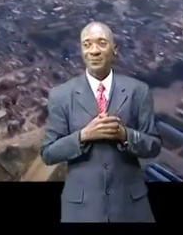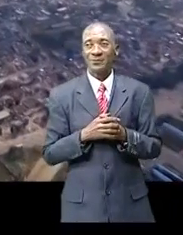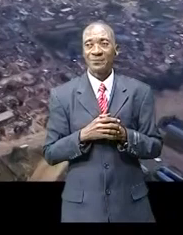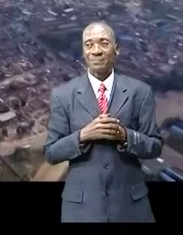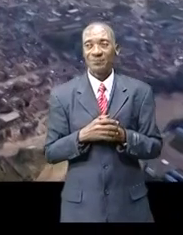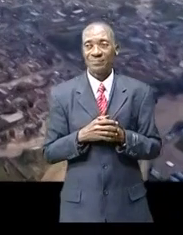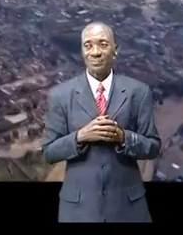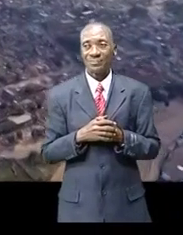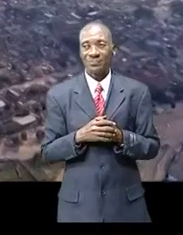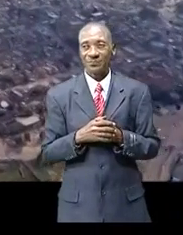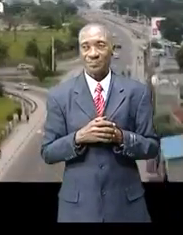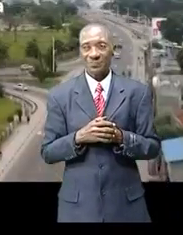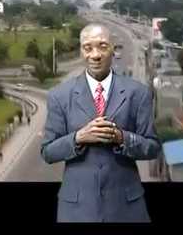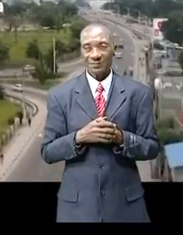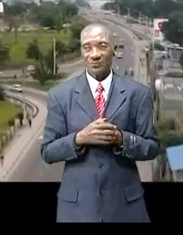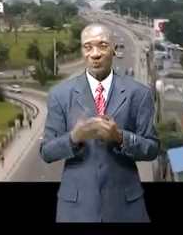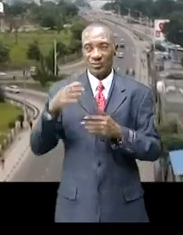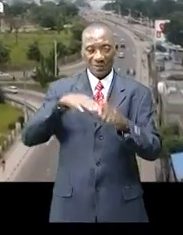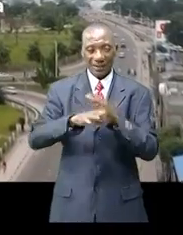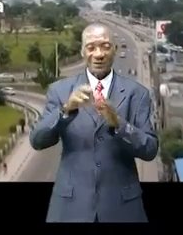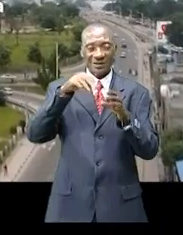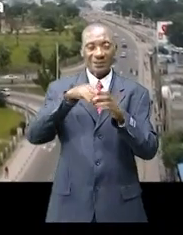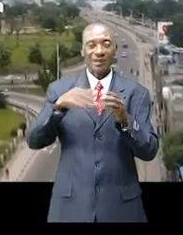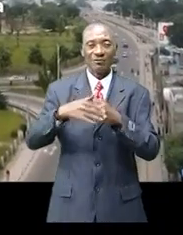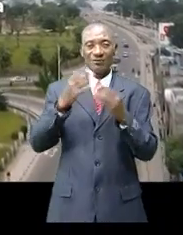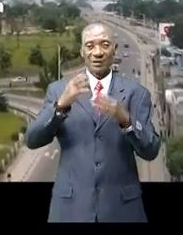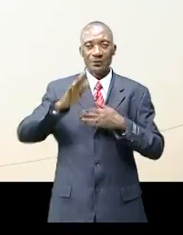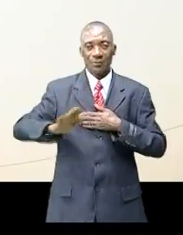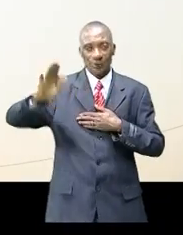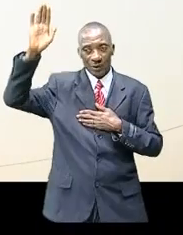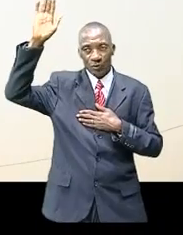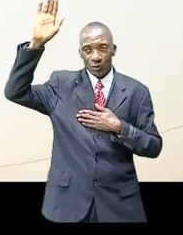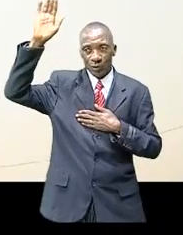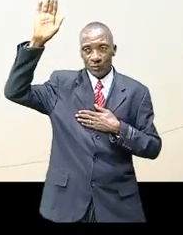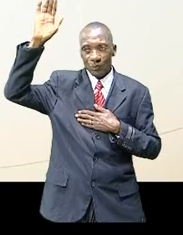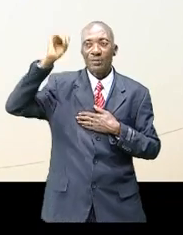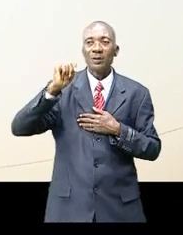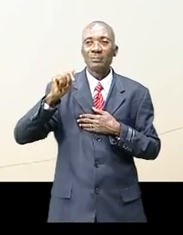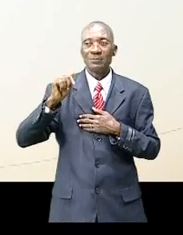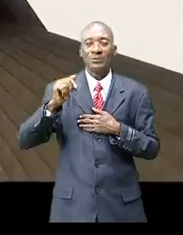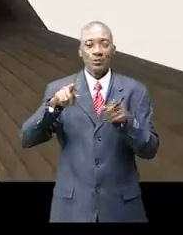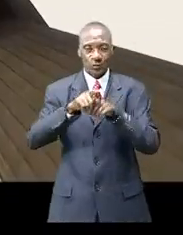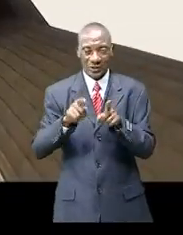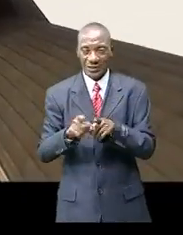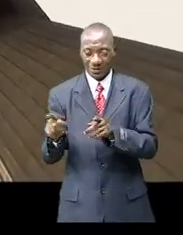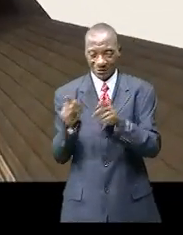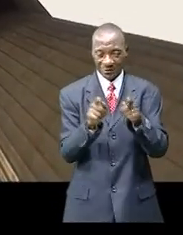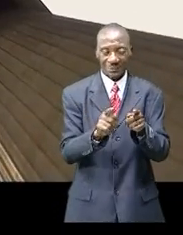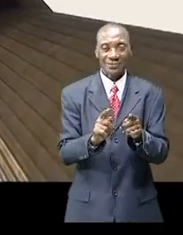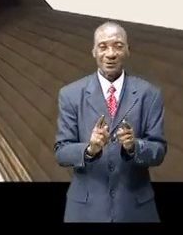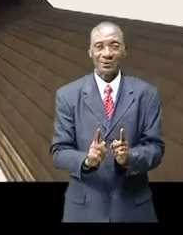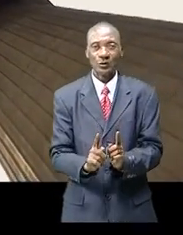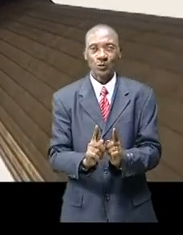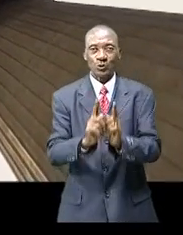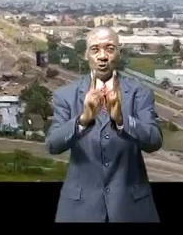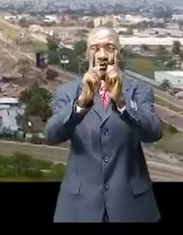Gigantesque signal à l'entrée de la ville, le monument Lumumba, appelé communément la tour de l'échangeur, semble avoir retrouvé sa